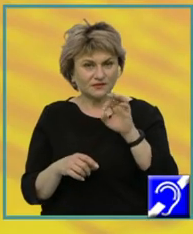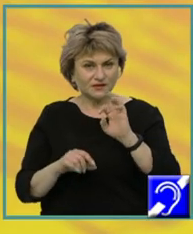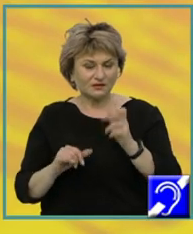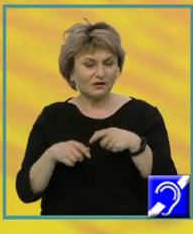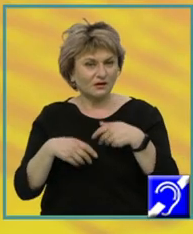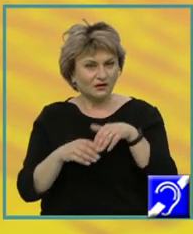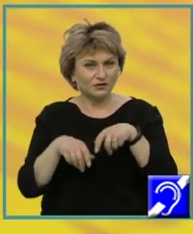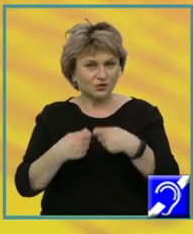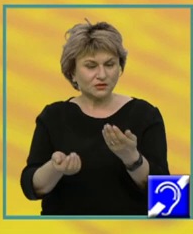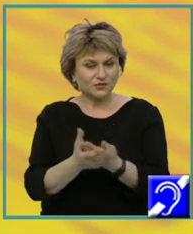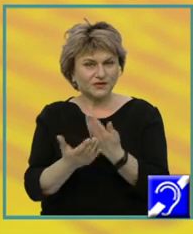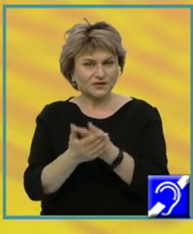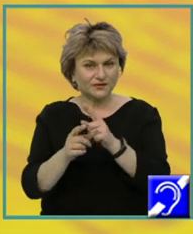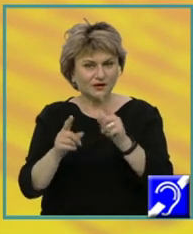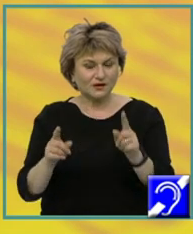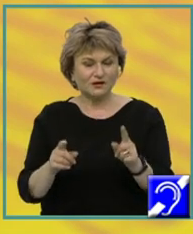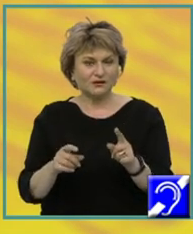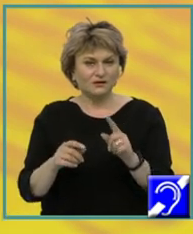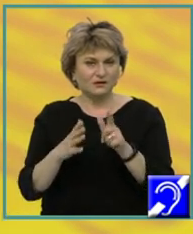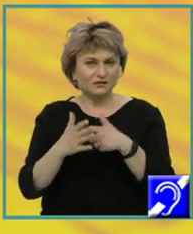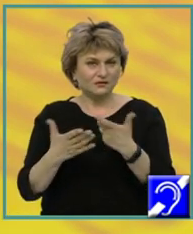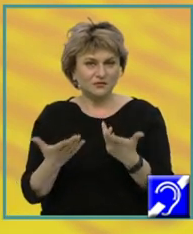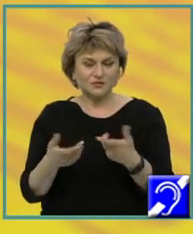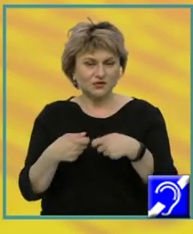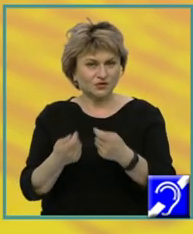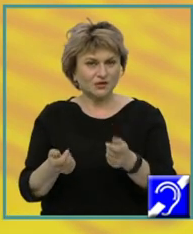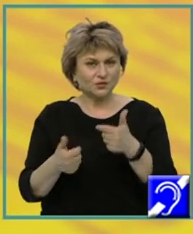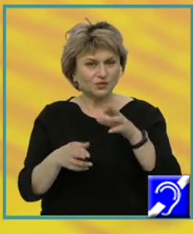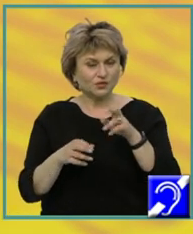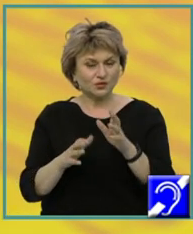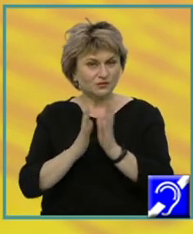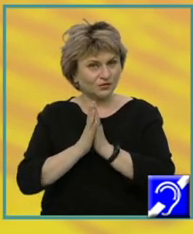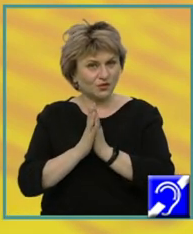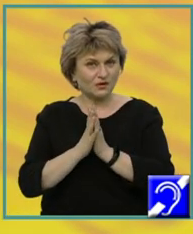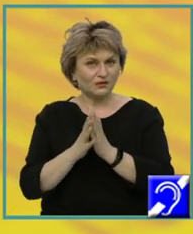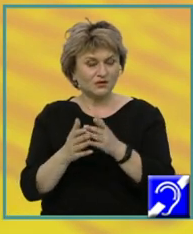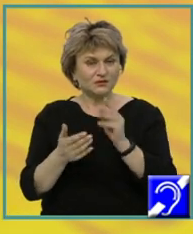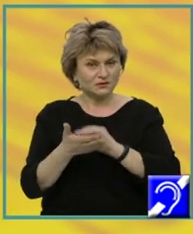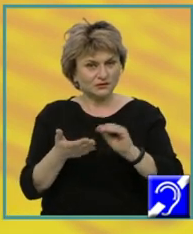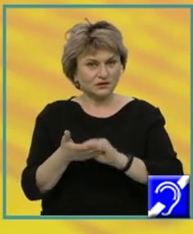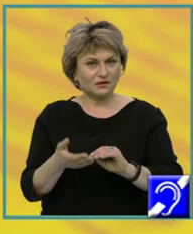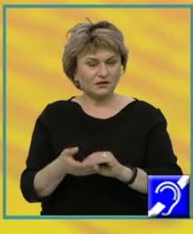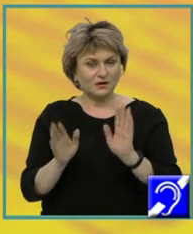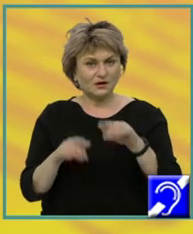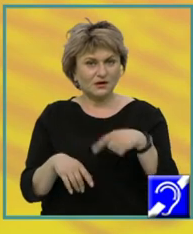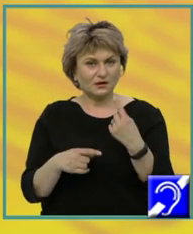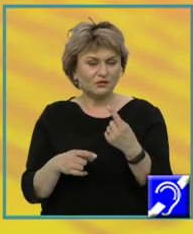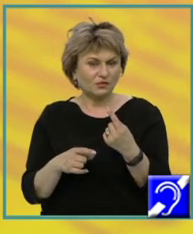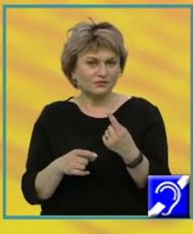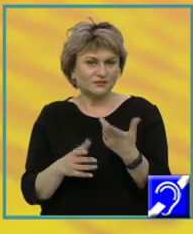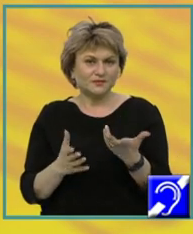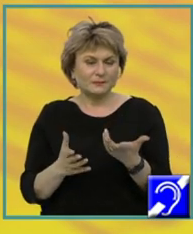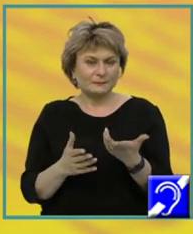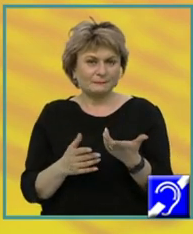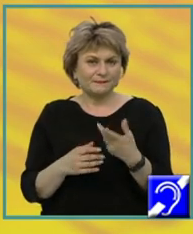toată povestea asta fiecare dintre cei pe care autorul îi roagă să scrie are o anumită